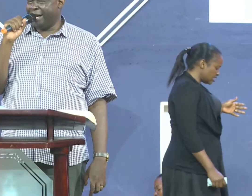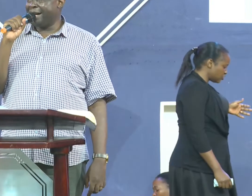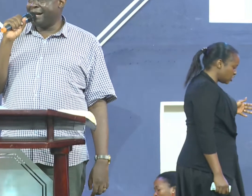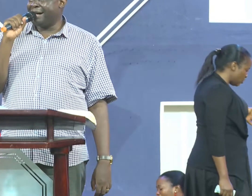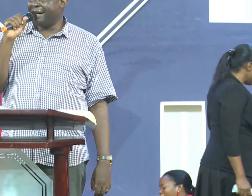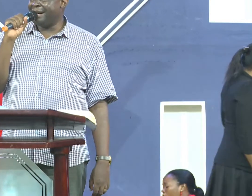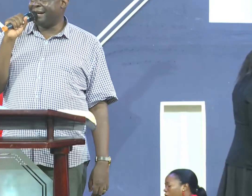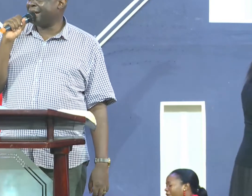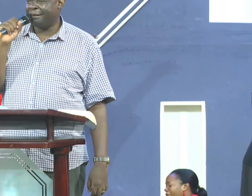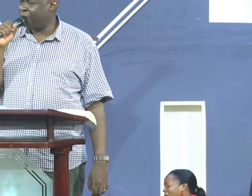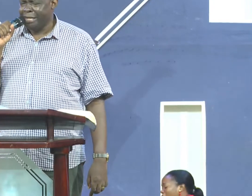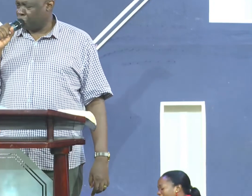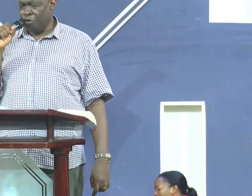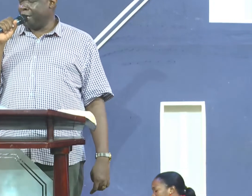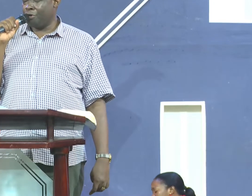tubikuula